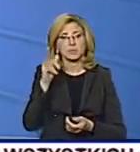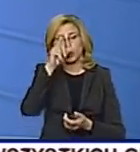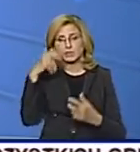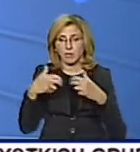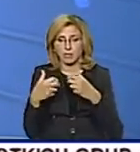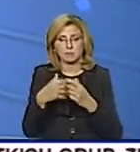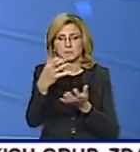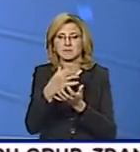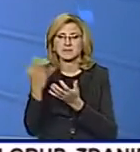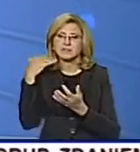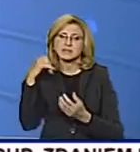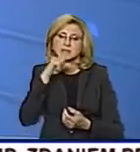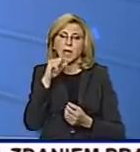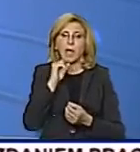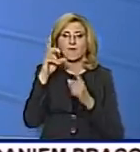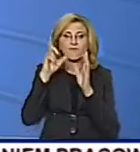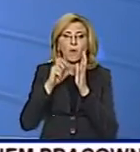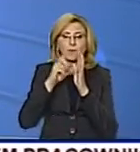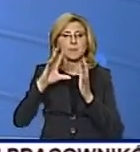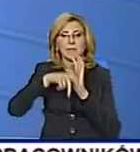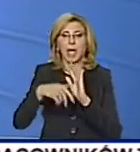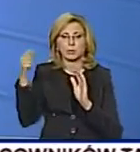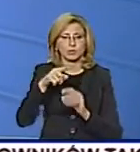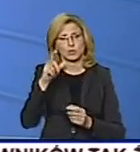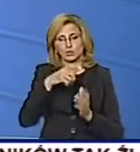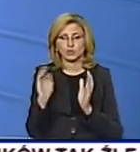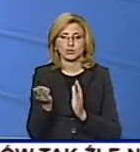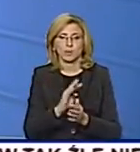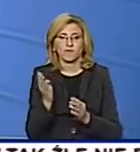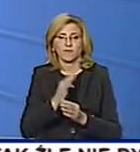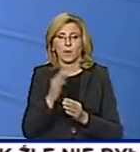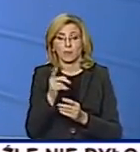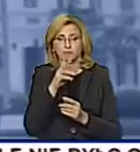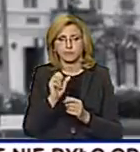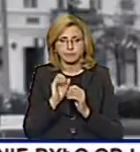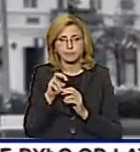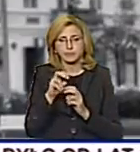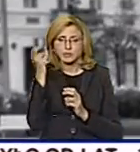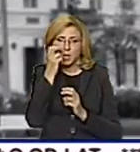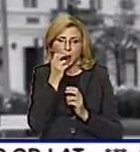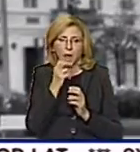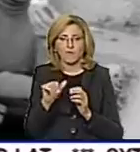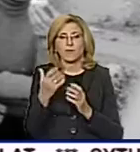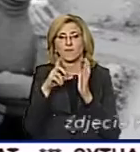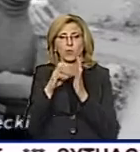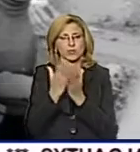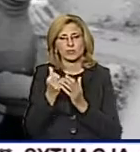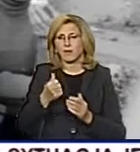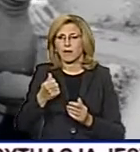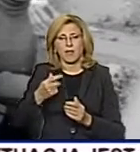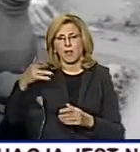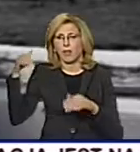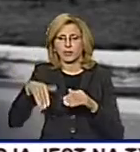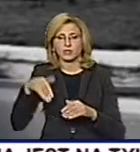archiwalne fotografie miasta. Strona ma setki wejść dziennie. Krzysztof Lisiecki. Fotografii jest już kilka tysięcy,